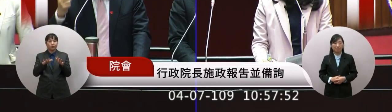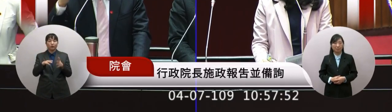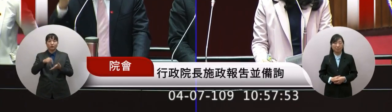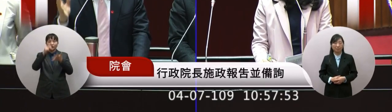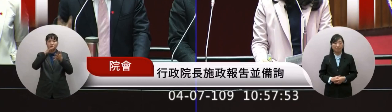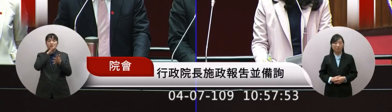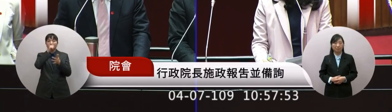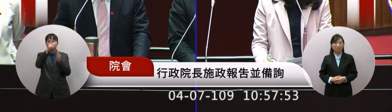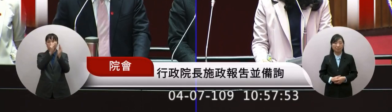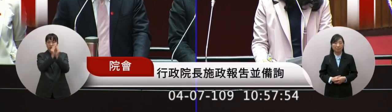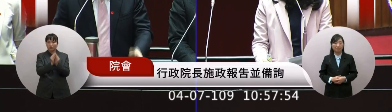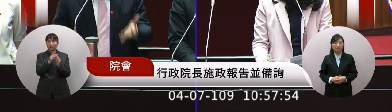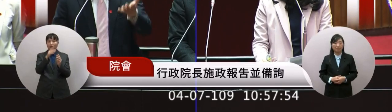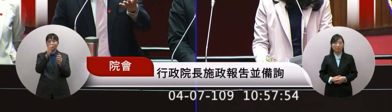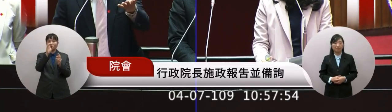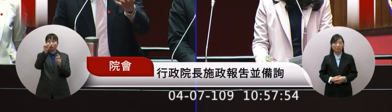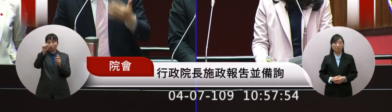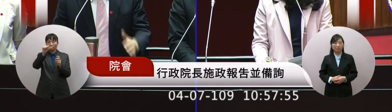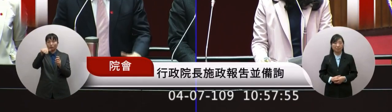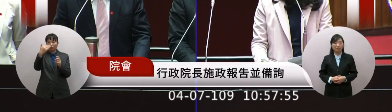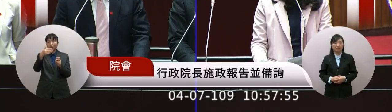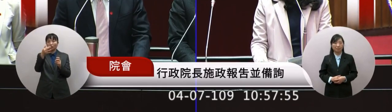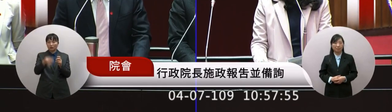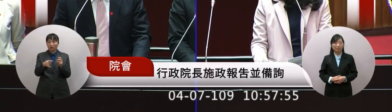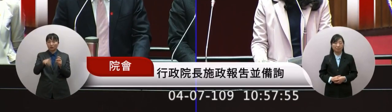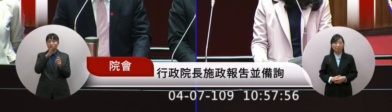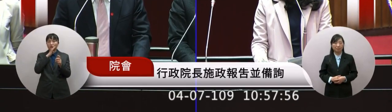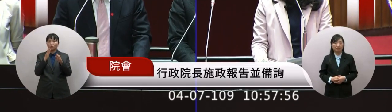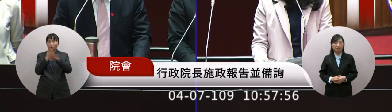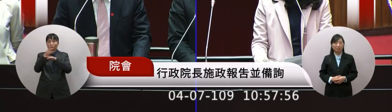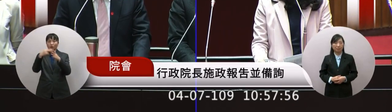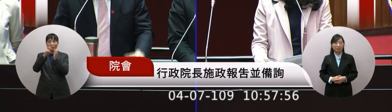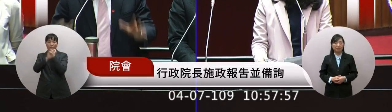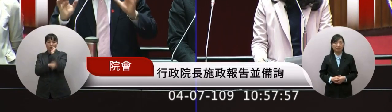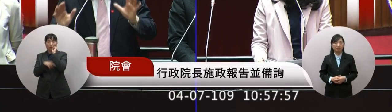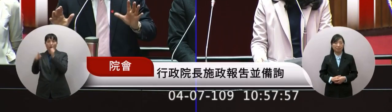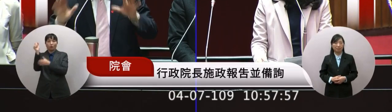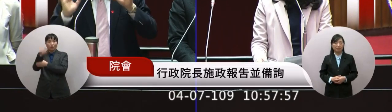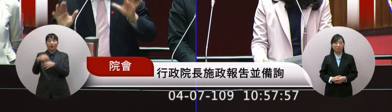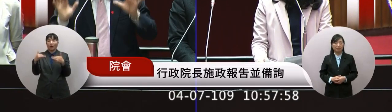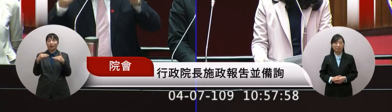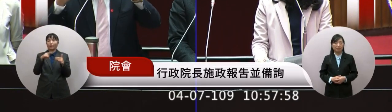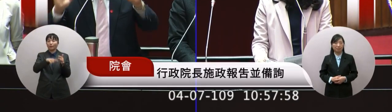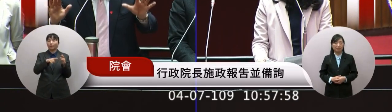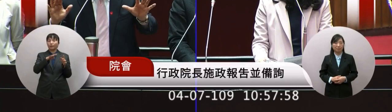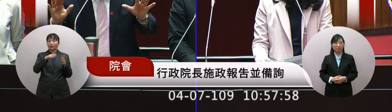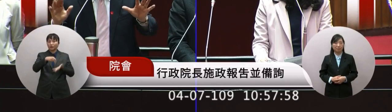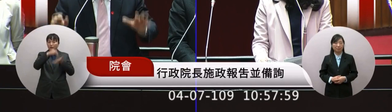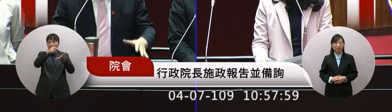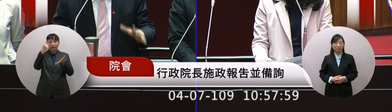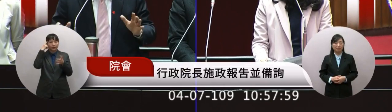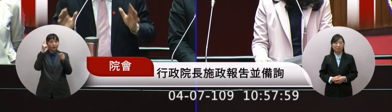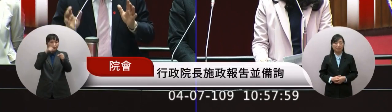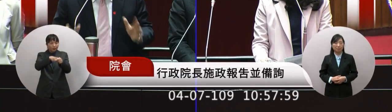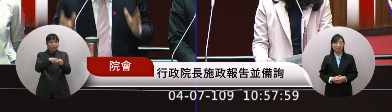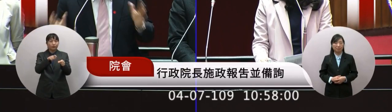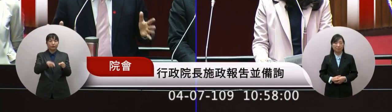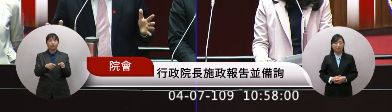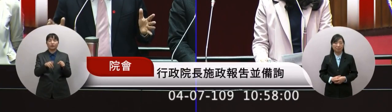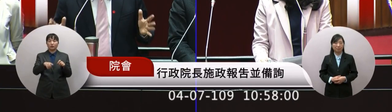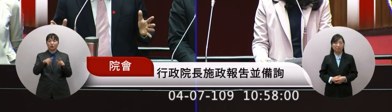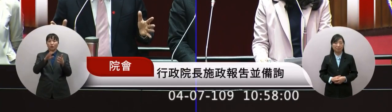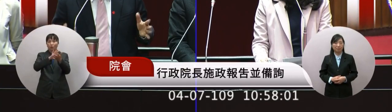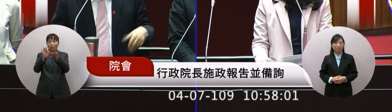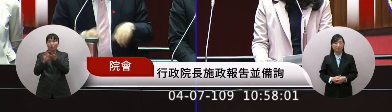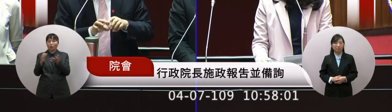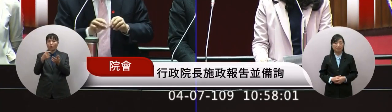讲1兆500亿，其实都还没有经过贵院通过，讲的是一个方向，那这么